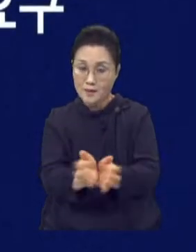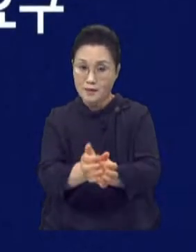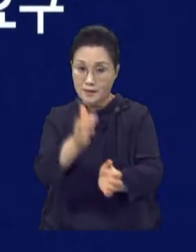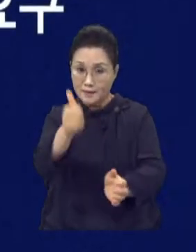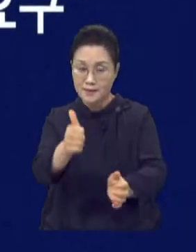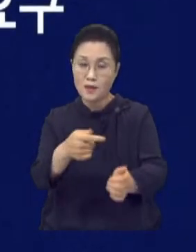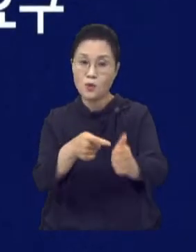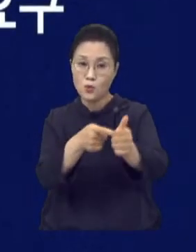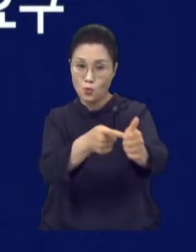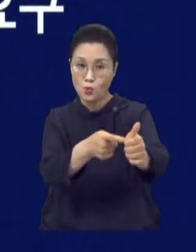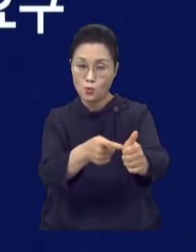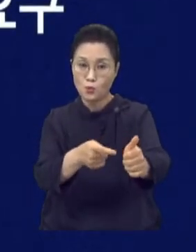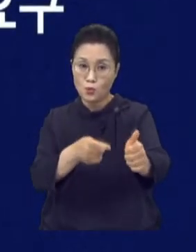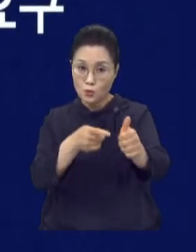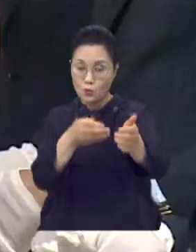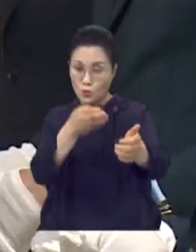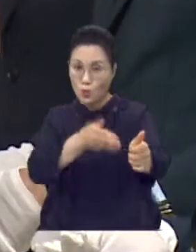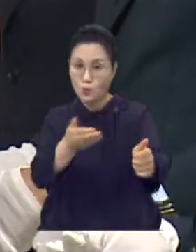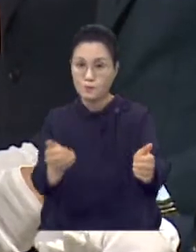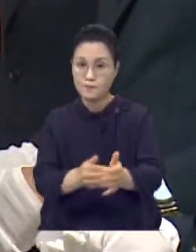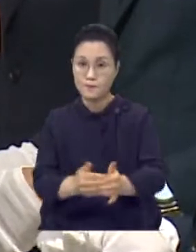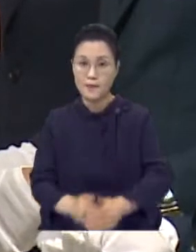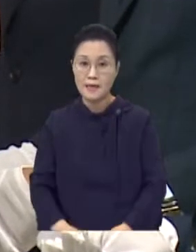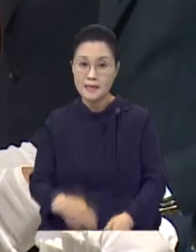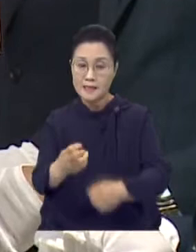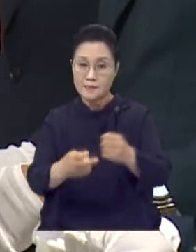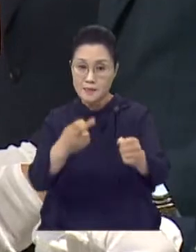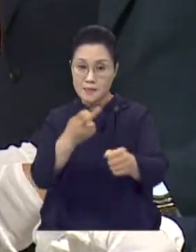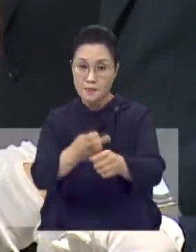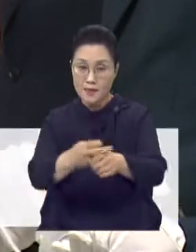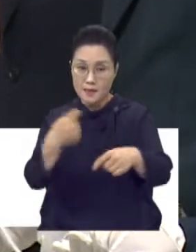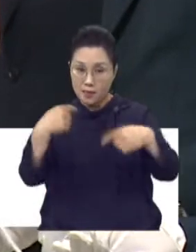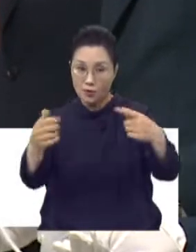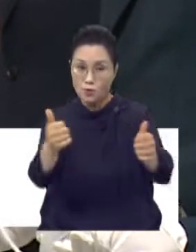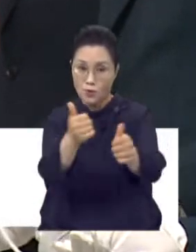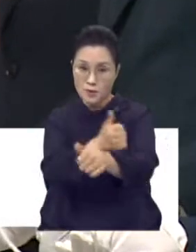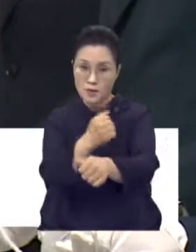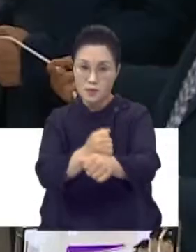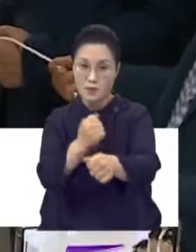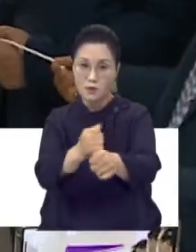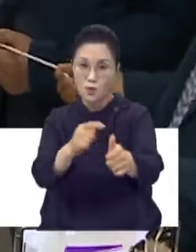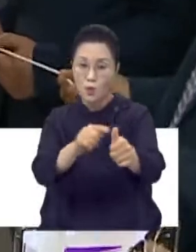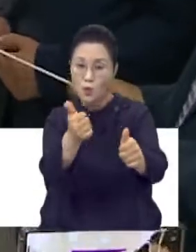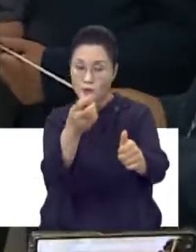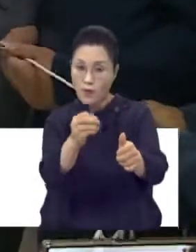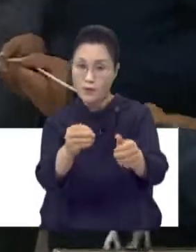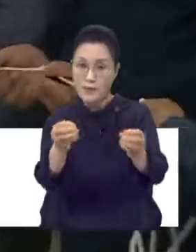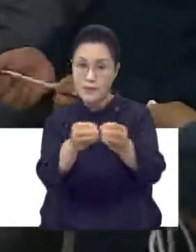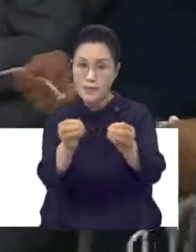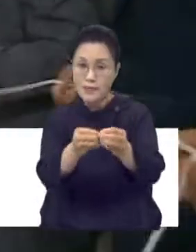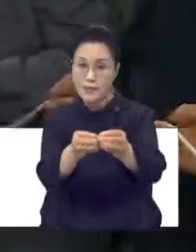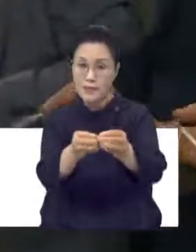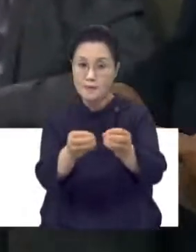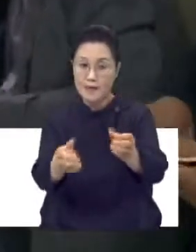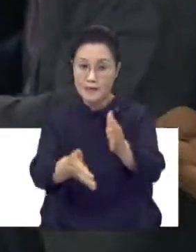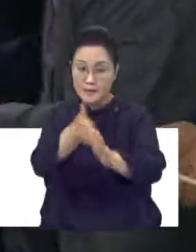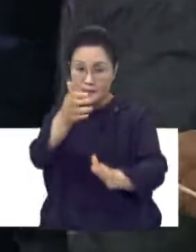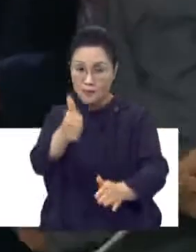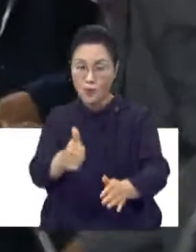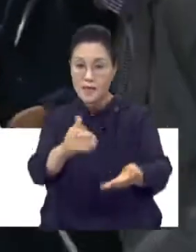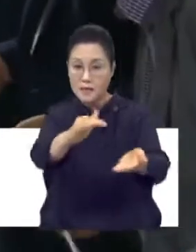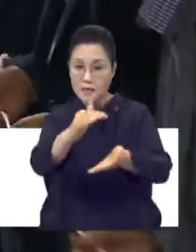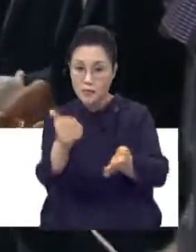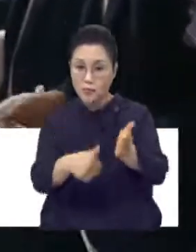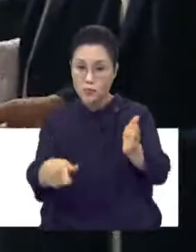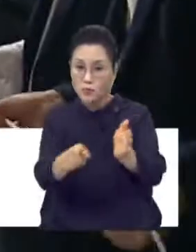강력히 요구하겠다고 서명했습니다. 12년 만에 정권교체를 이룬 홍태용 김해시장 당선인도 인수위 출범을